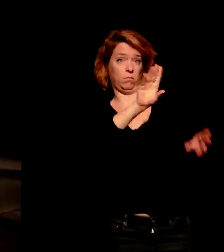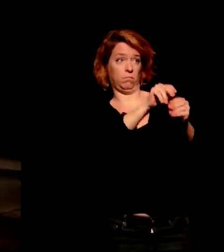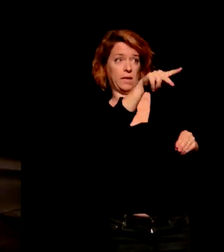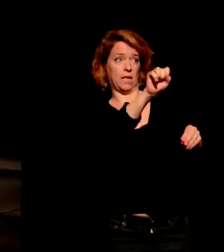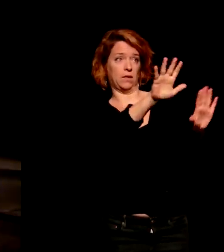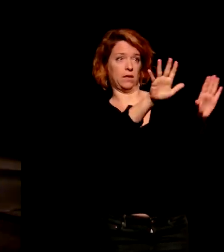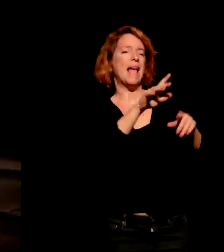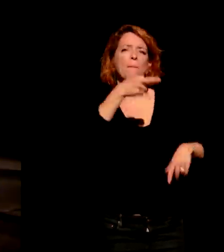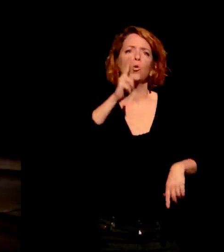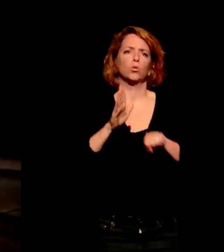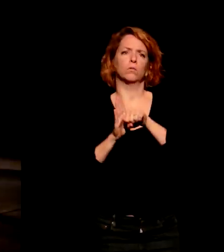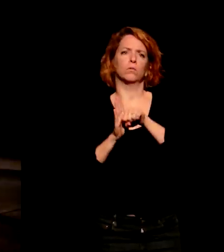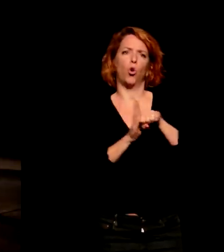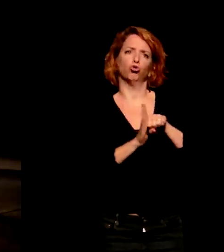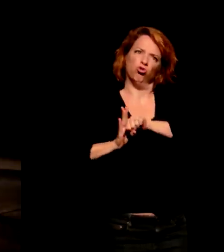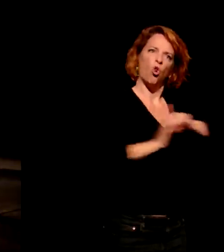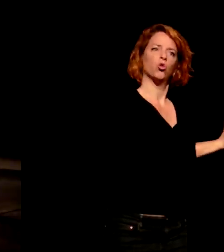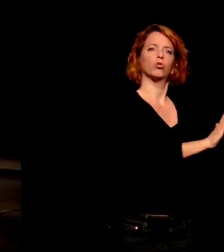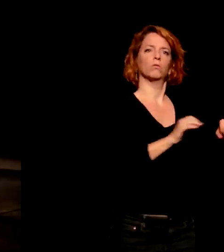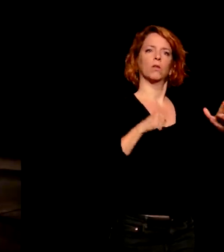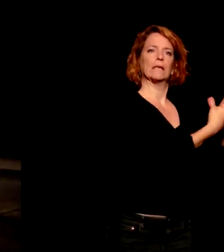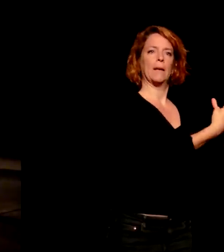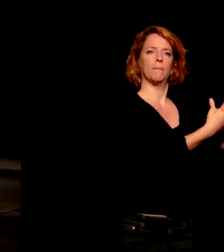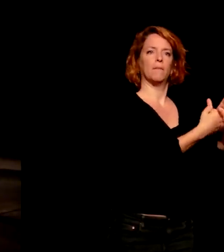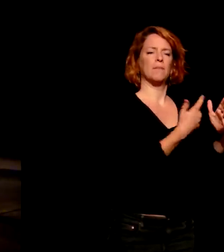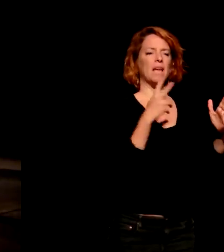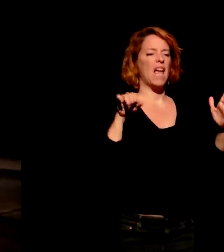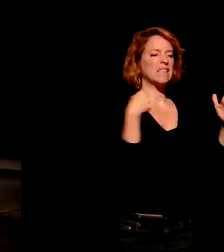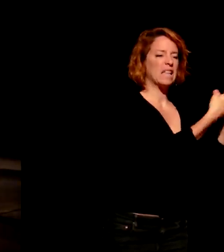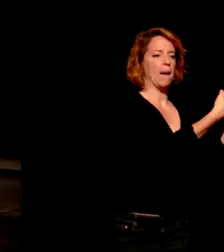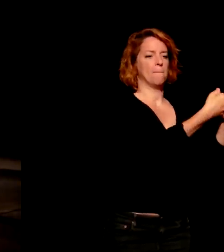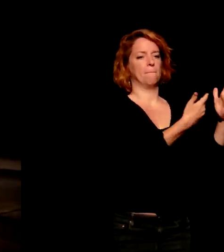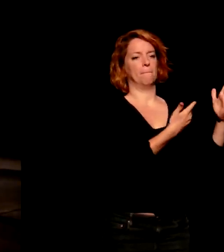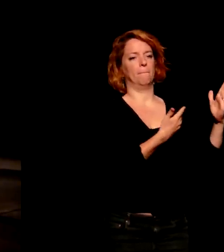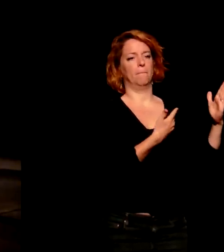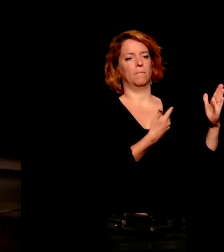Plutôt d'extrême gauche, quoi. Extrême, en même temps, c'est chiant. Extrême...